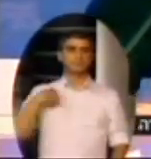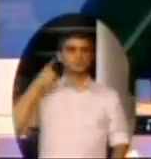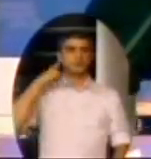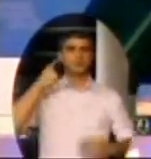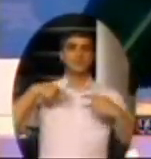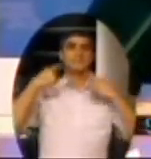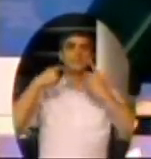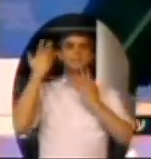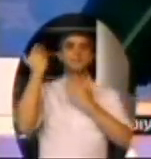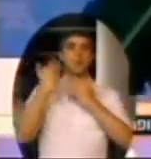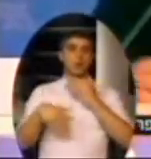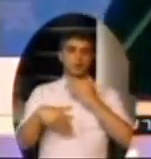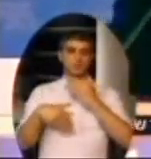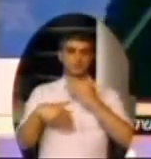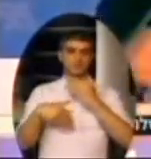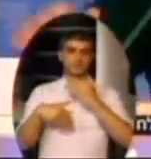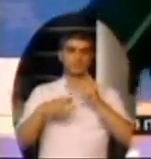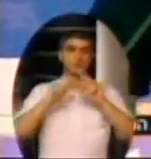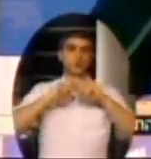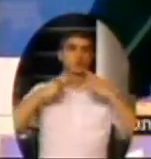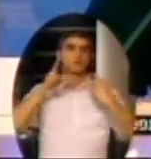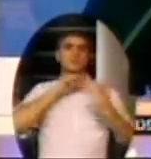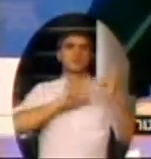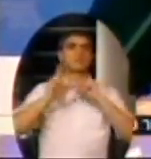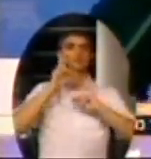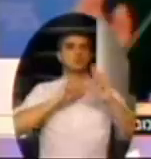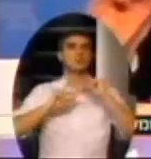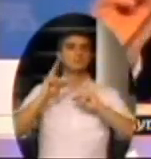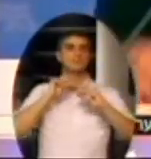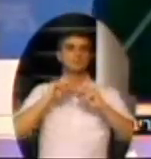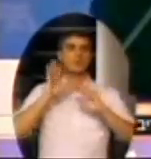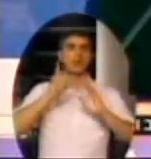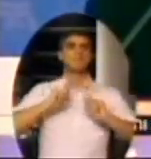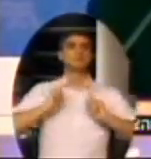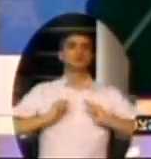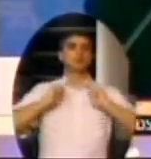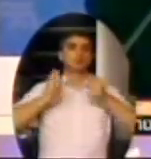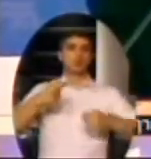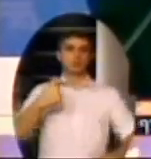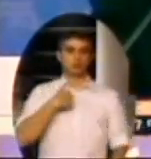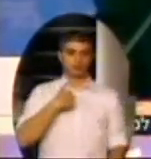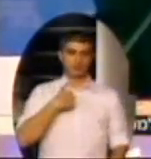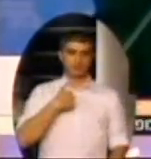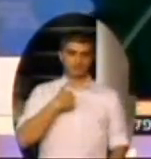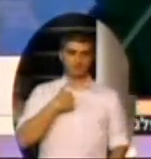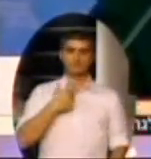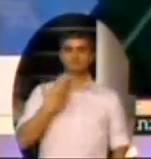בימים האחרונים כל מני י על יורשים